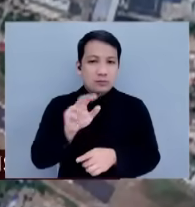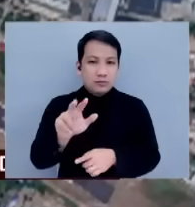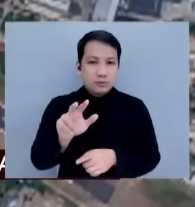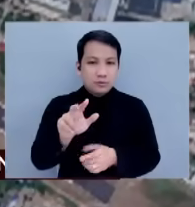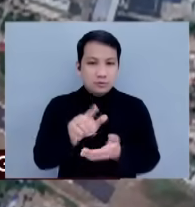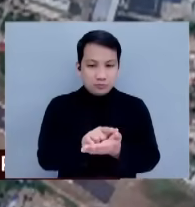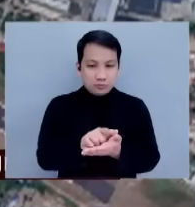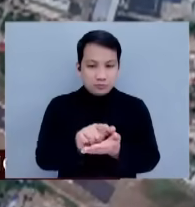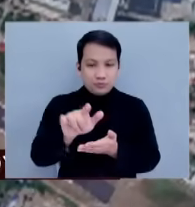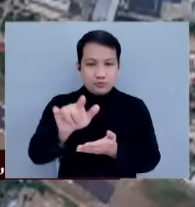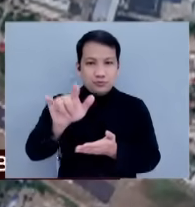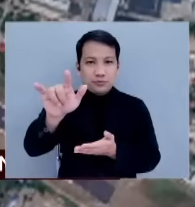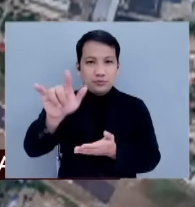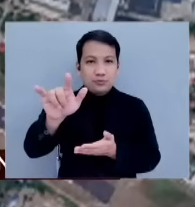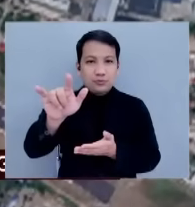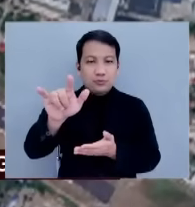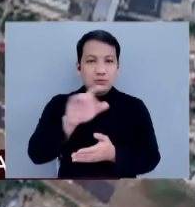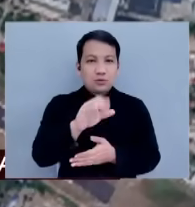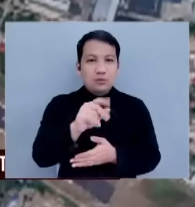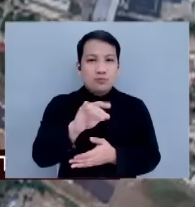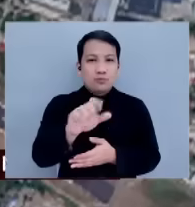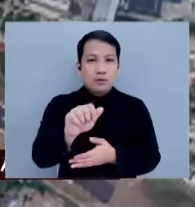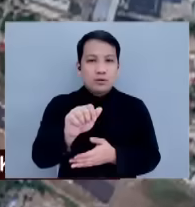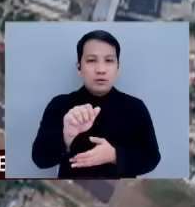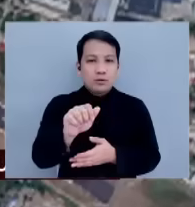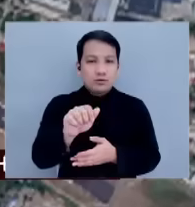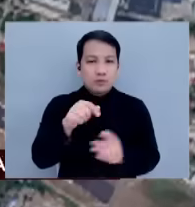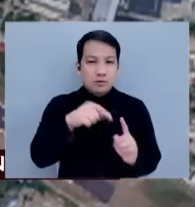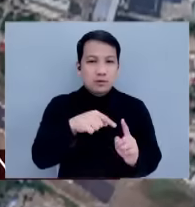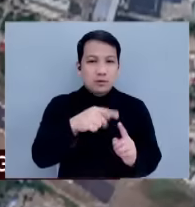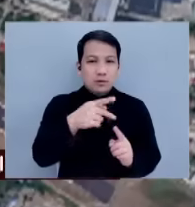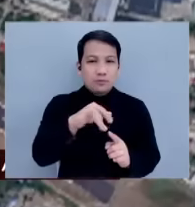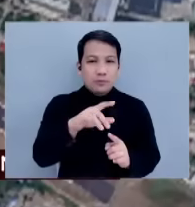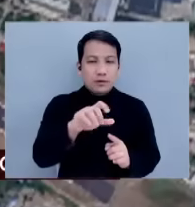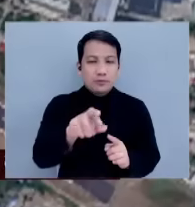mag-take-off sa Cagayan Domestic Airport ang Piper plane na